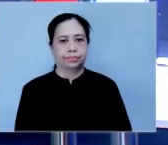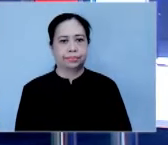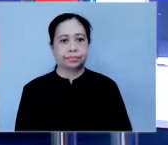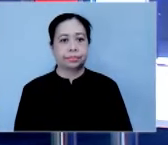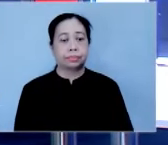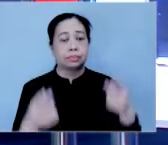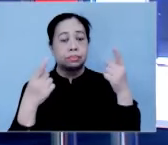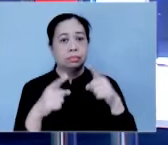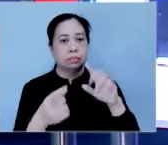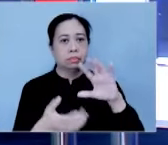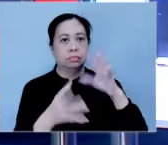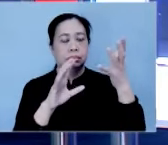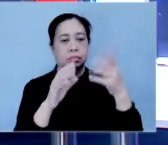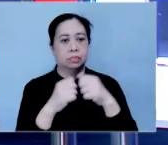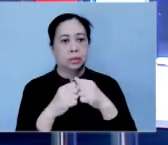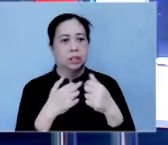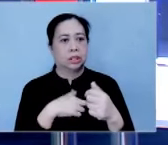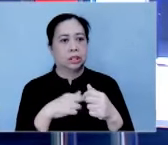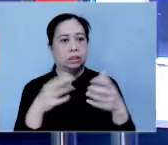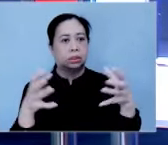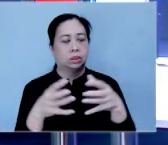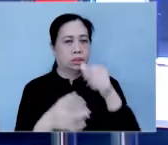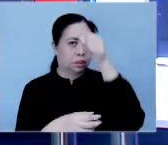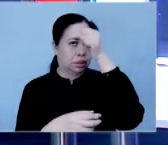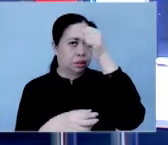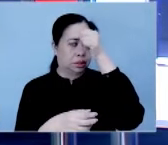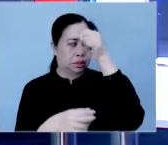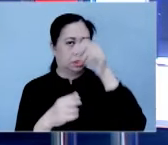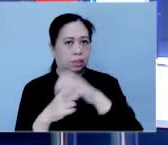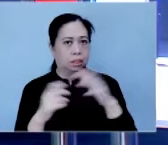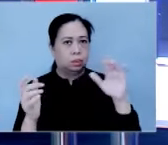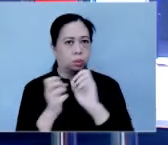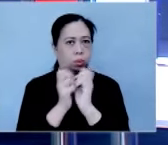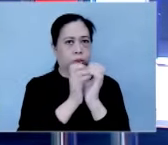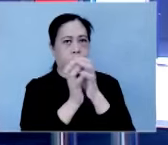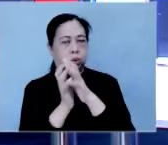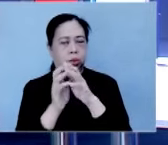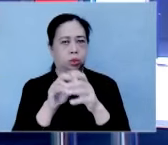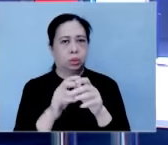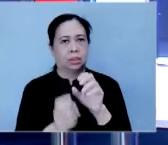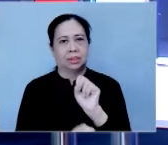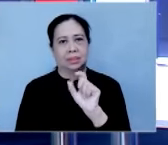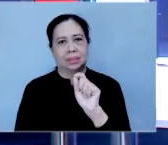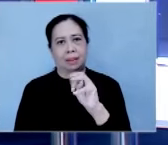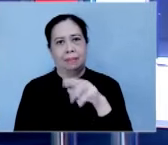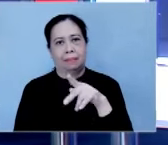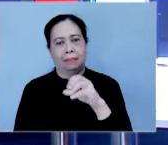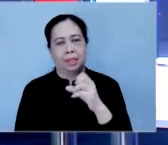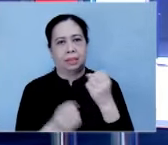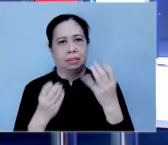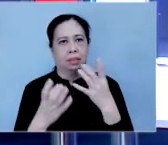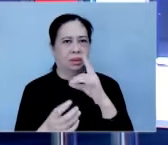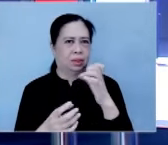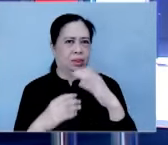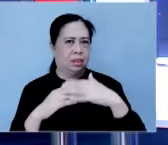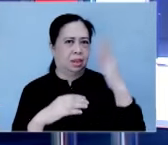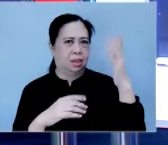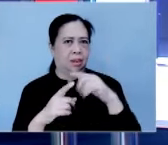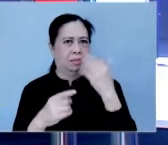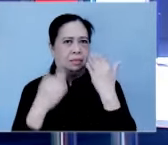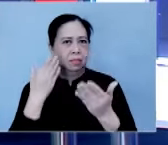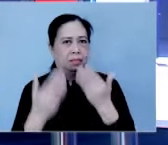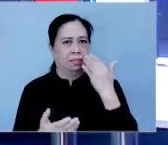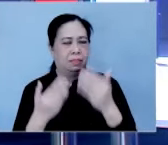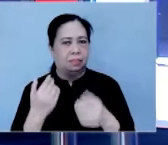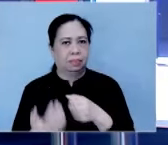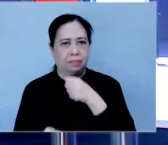Nauwi sa trahedya ang isang religious gathering sa India matapos magkagulo at magka-stampede. Higit 100 deboto ang nasawi. Yan ang Frontline News Abroad